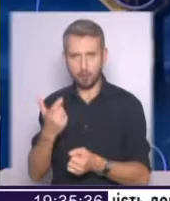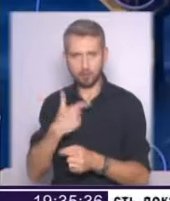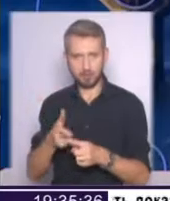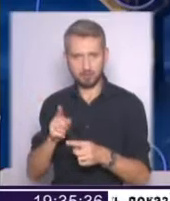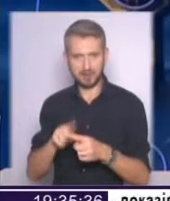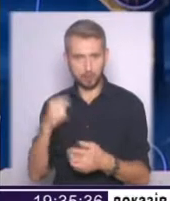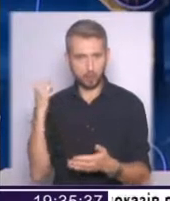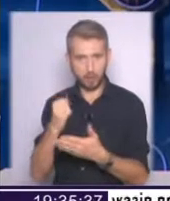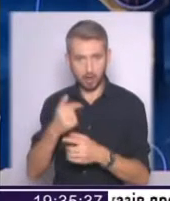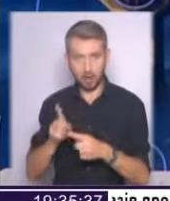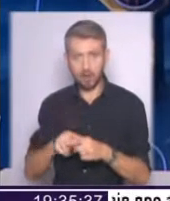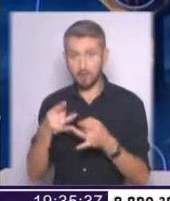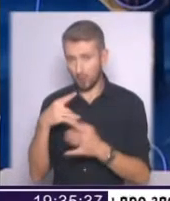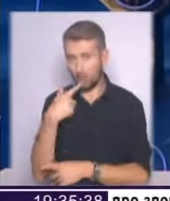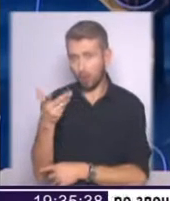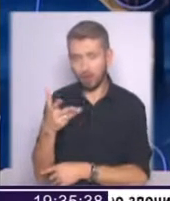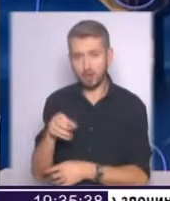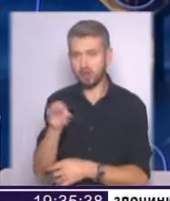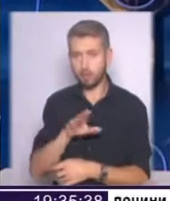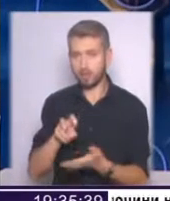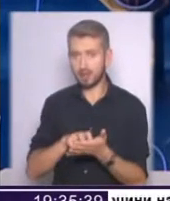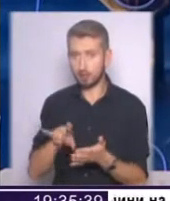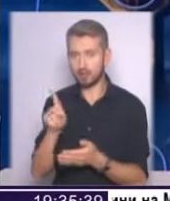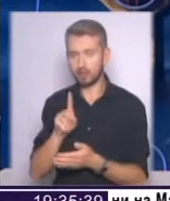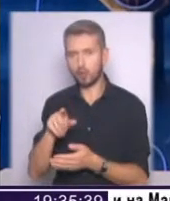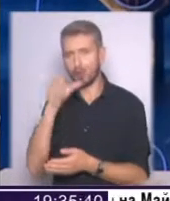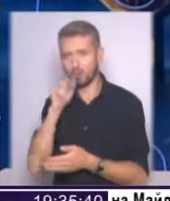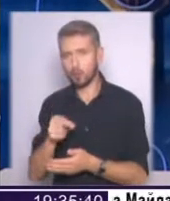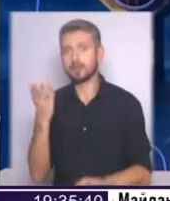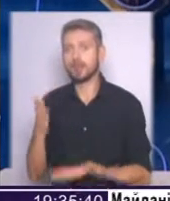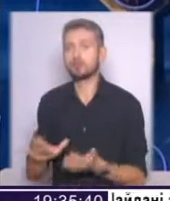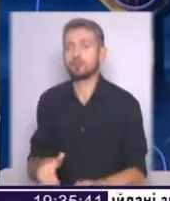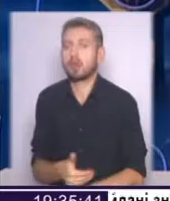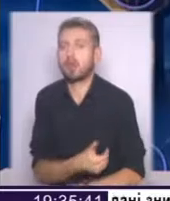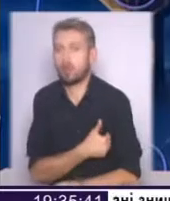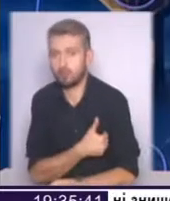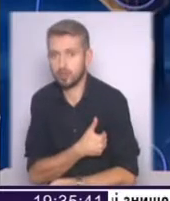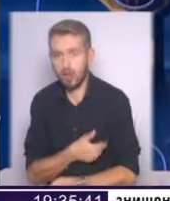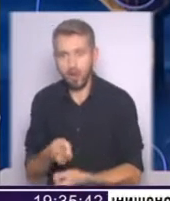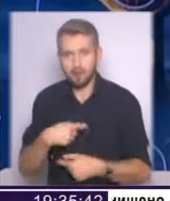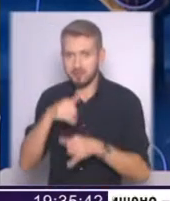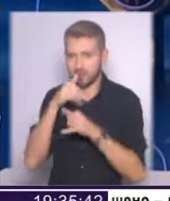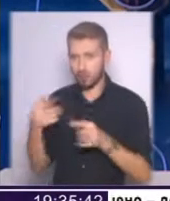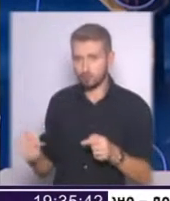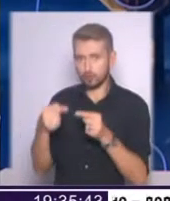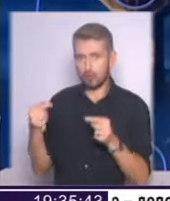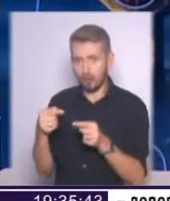просто розмови? Європа не боїться того, що Путін все-таки дойде, якщо ми не будемо спроможні йому